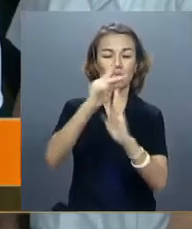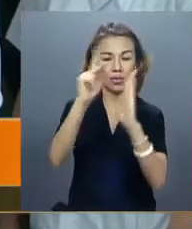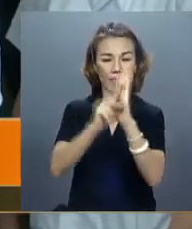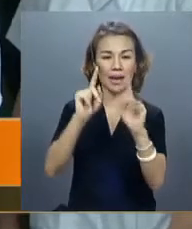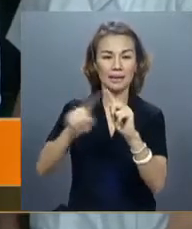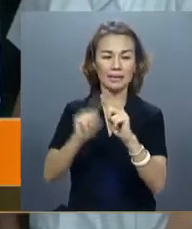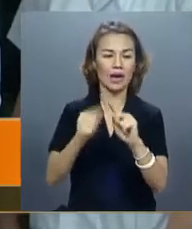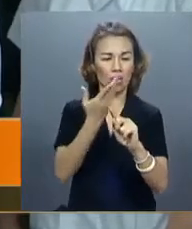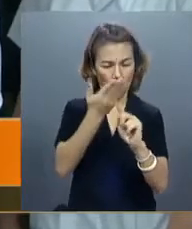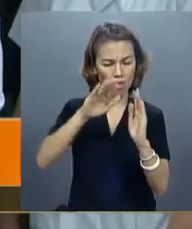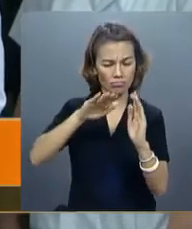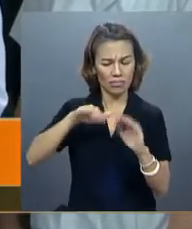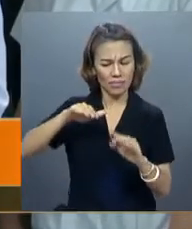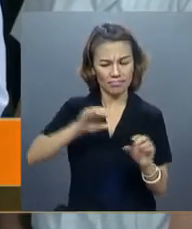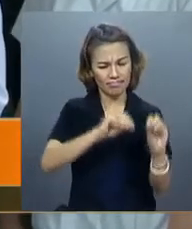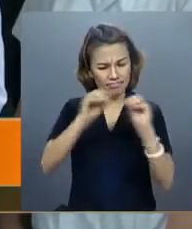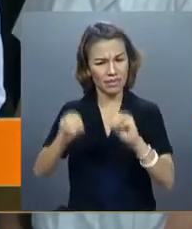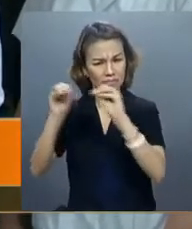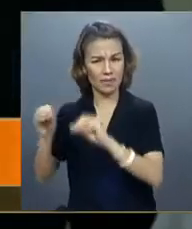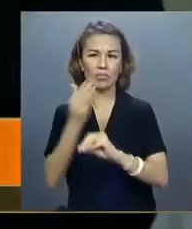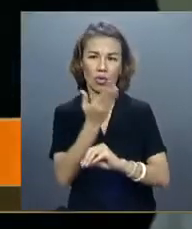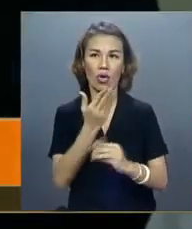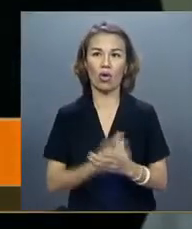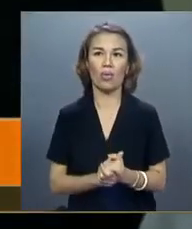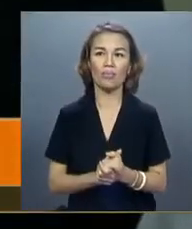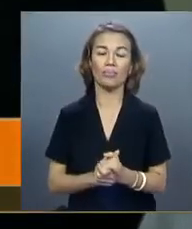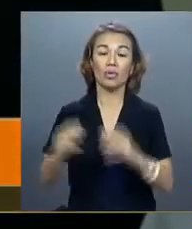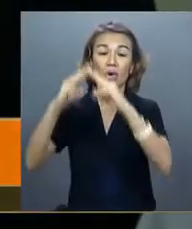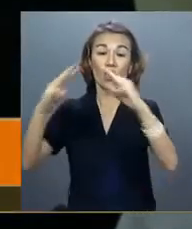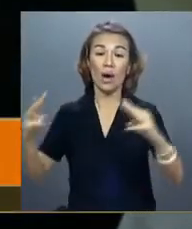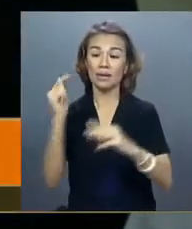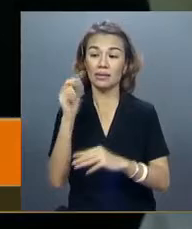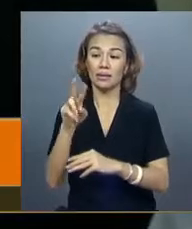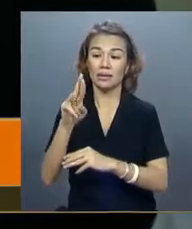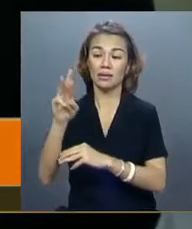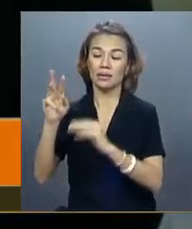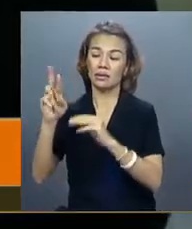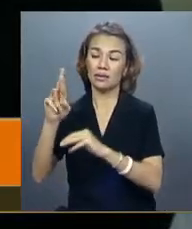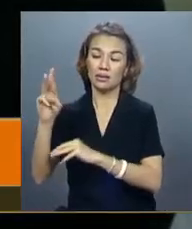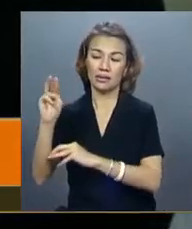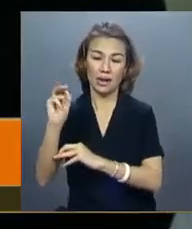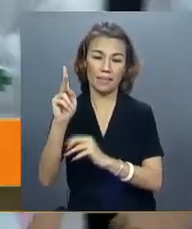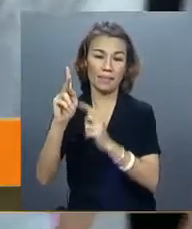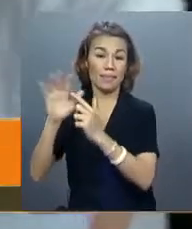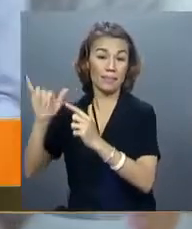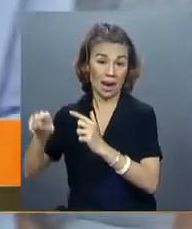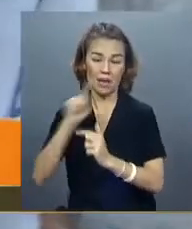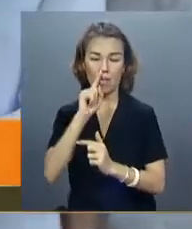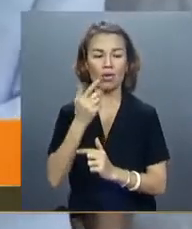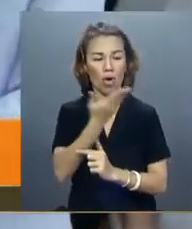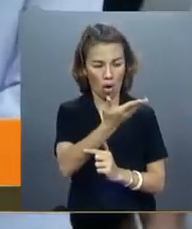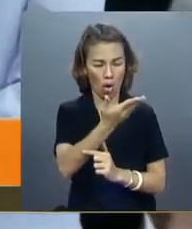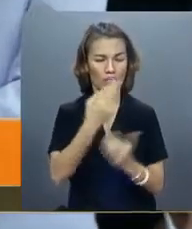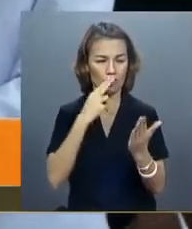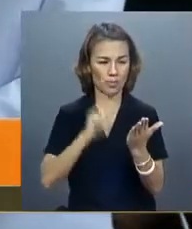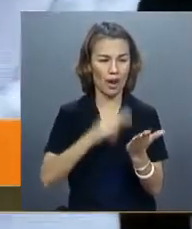ส่วนความคืบหน้ากรณีที่ทางวัดพระธรรมกายยื่นหนังสือถึงแพทยสภาให้ส่งคณะแพทย์เข้ามาตรวจอาการอาพาธของพระธรรม